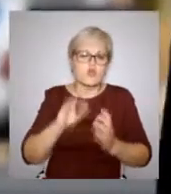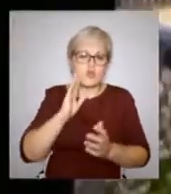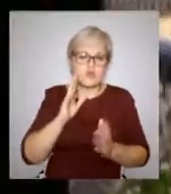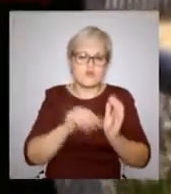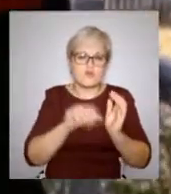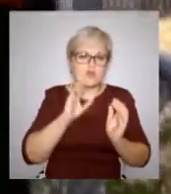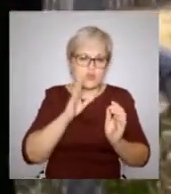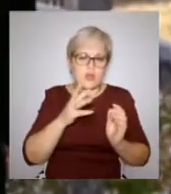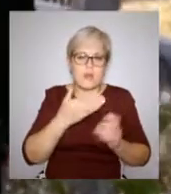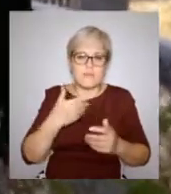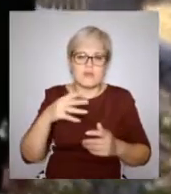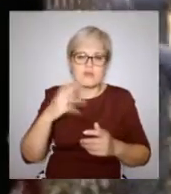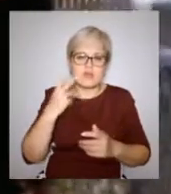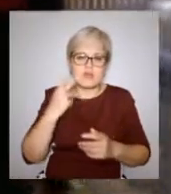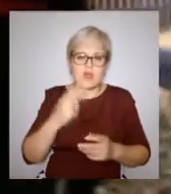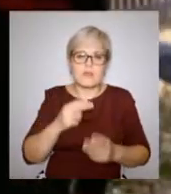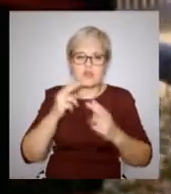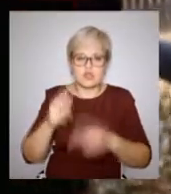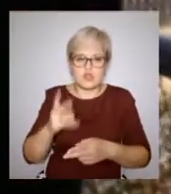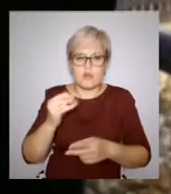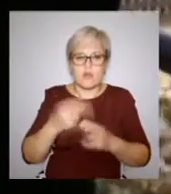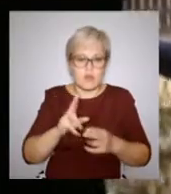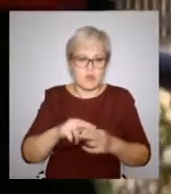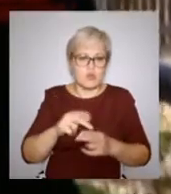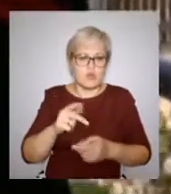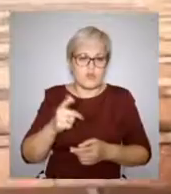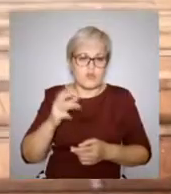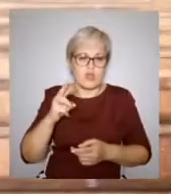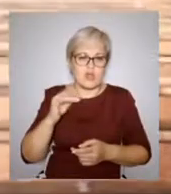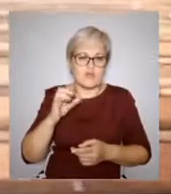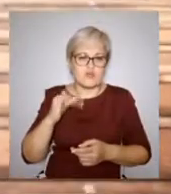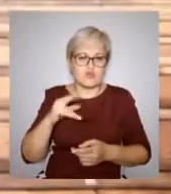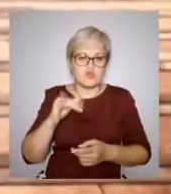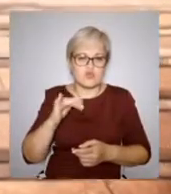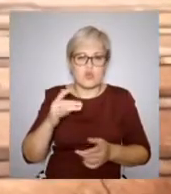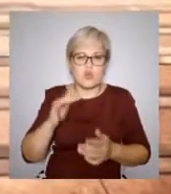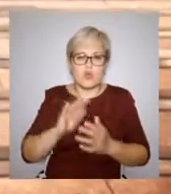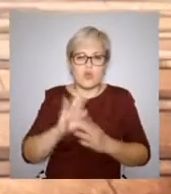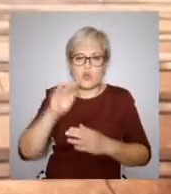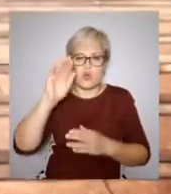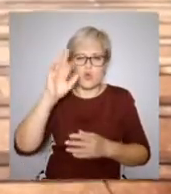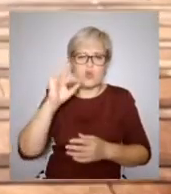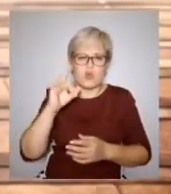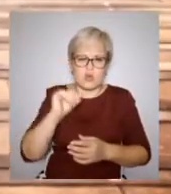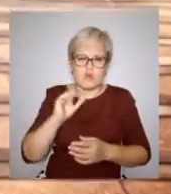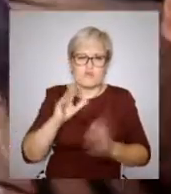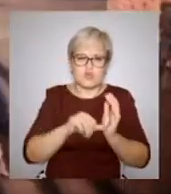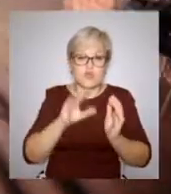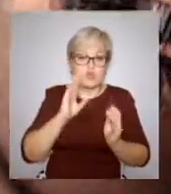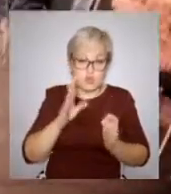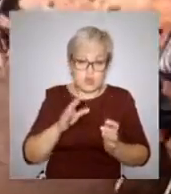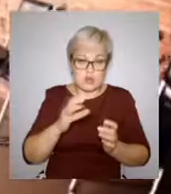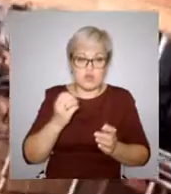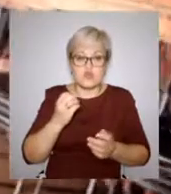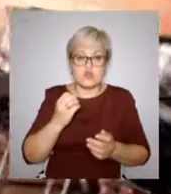голливудскую ту гору еще темно то есть в 6 утрачивать именно всем-всем у продукт начинают потихонечку расцветать почему так рано потому